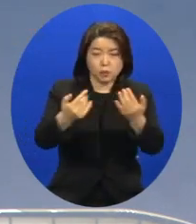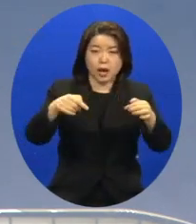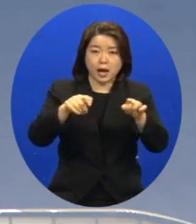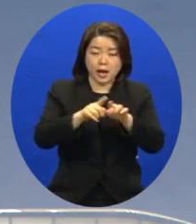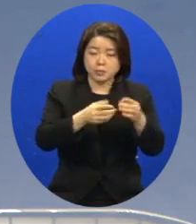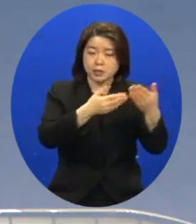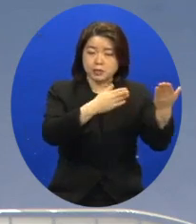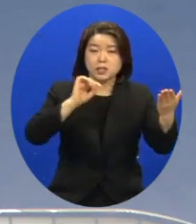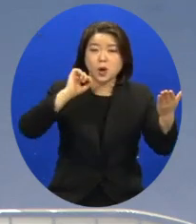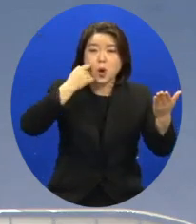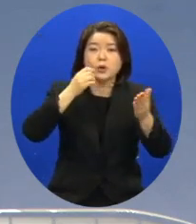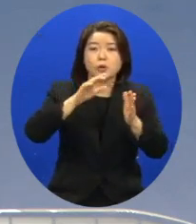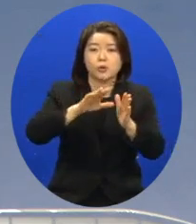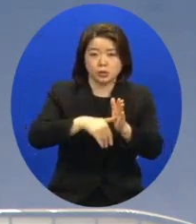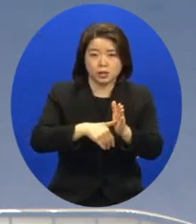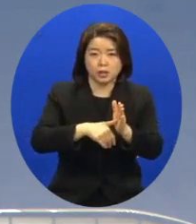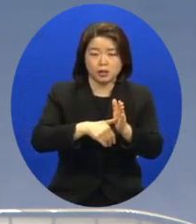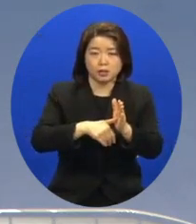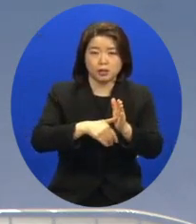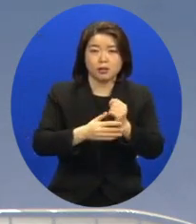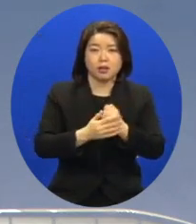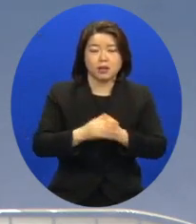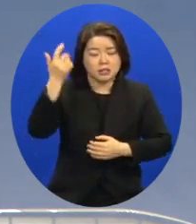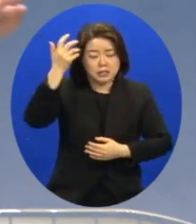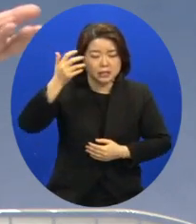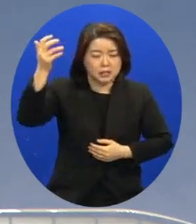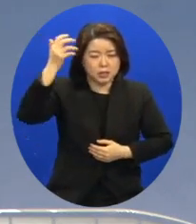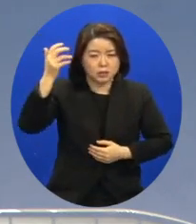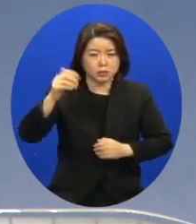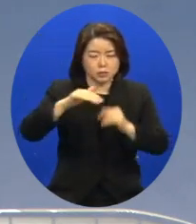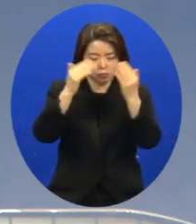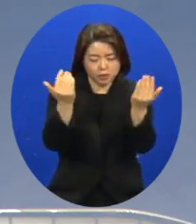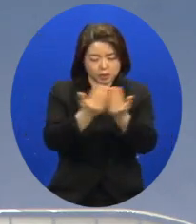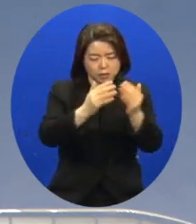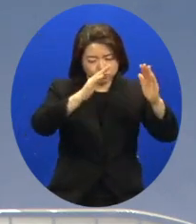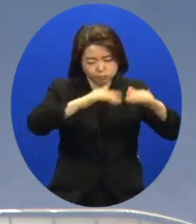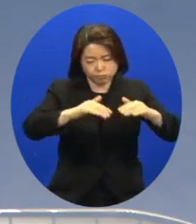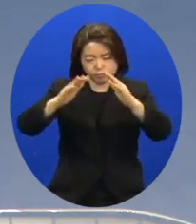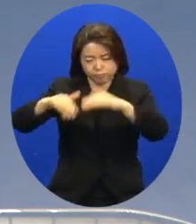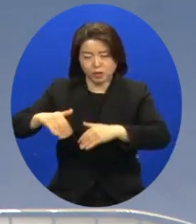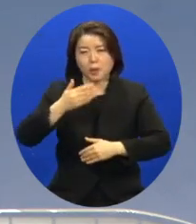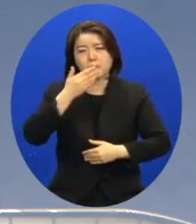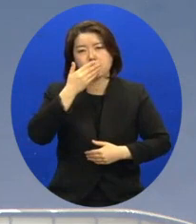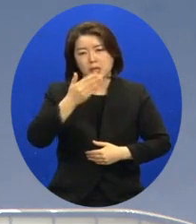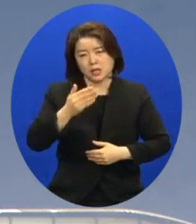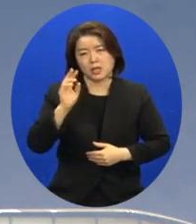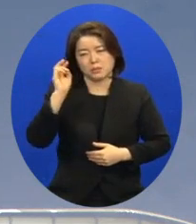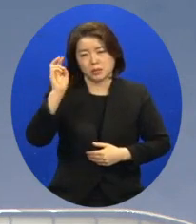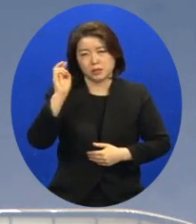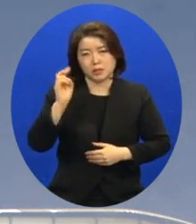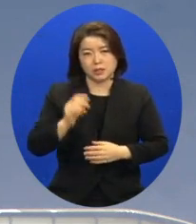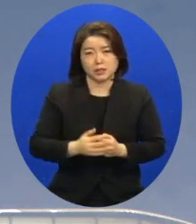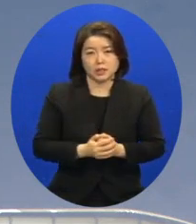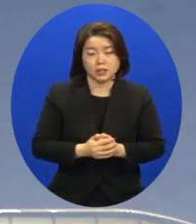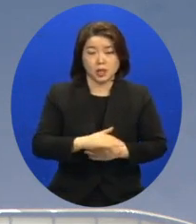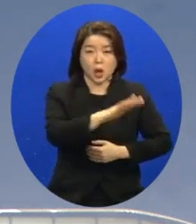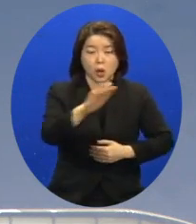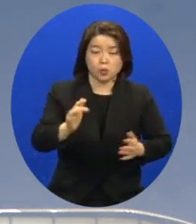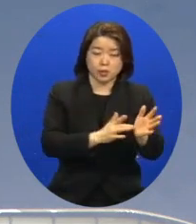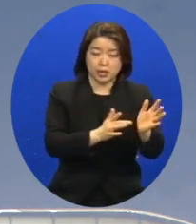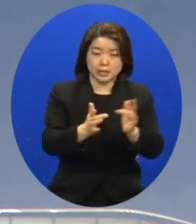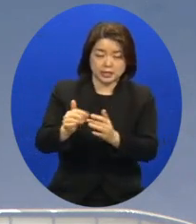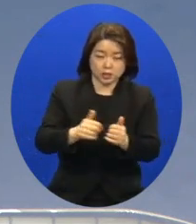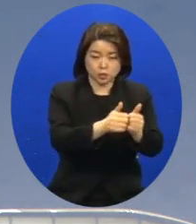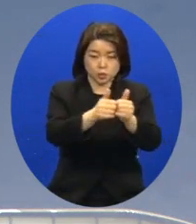하기도 힘들 때 그때는 영적으로 다 무너집니다. 우리가 예수 동행일기를